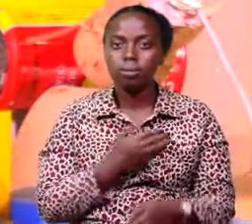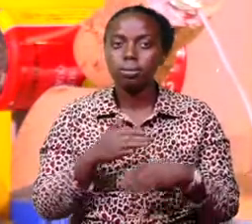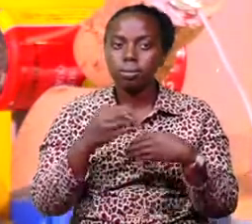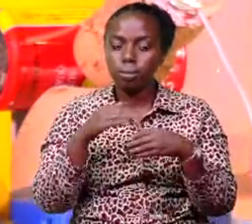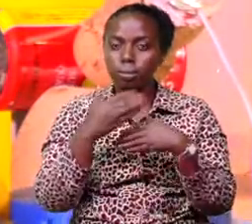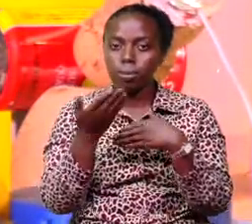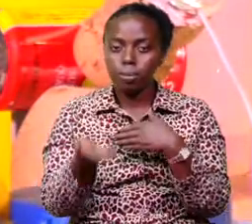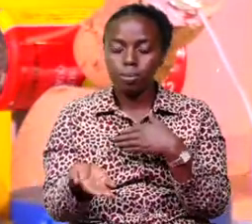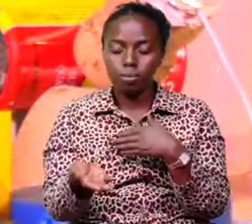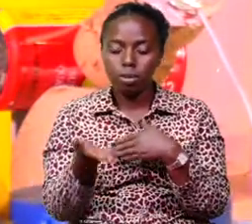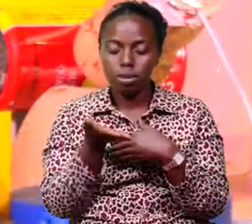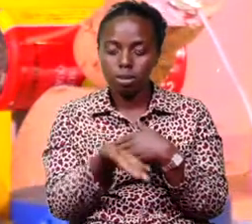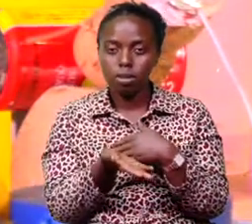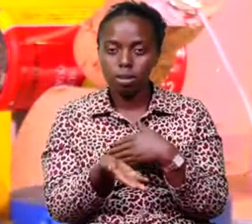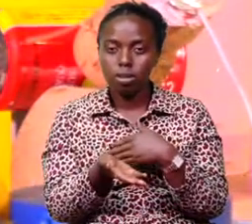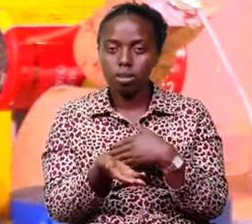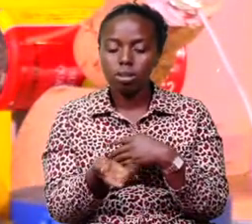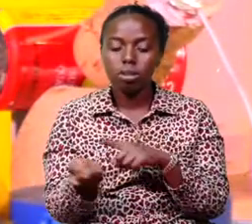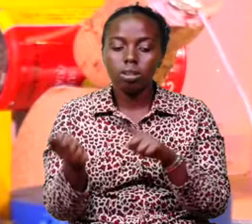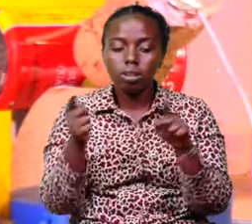hanyuma hano naho